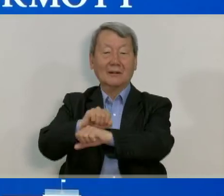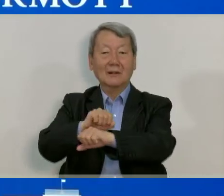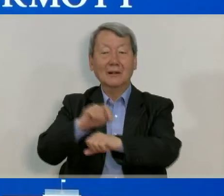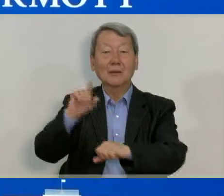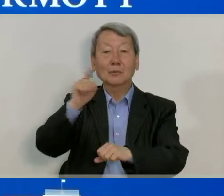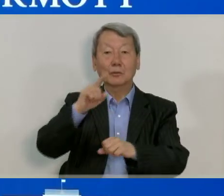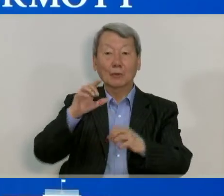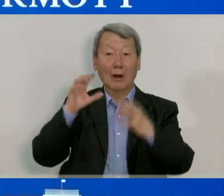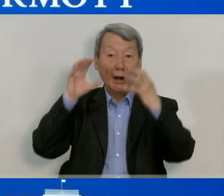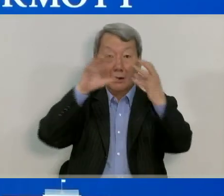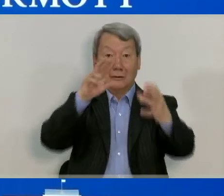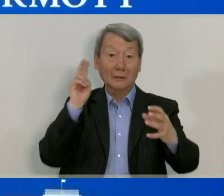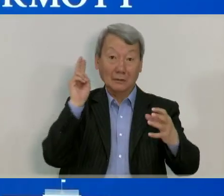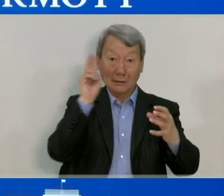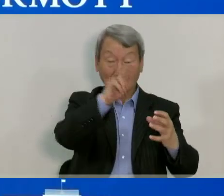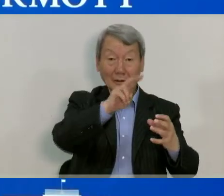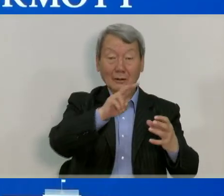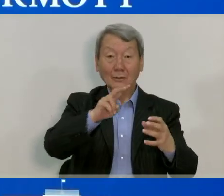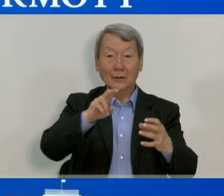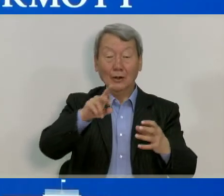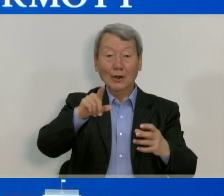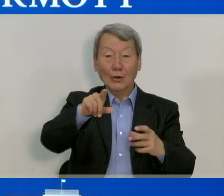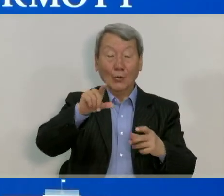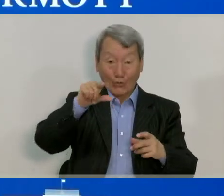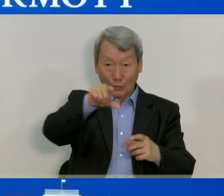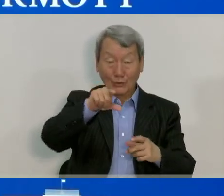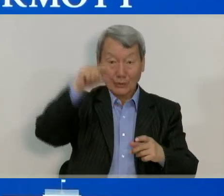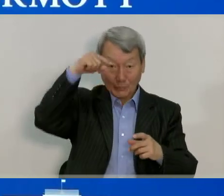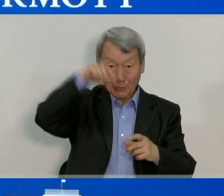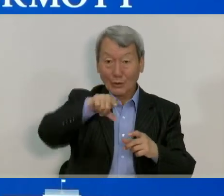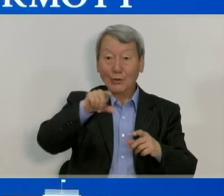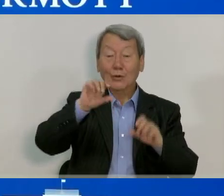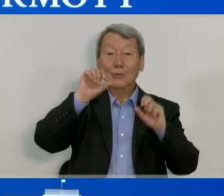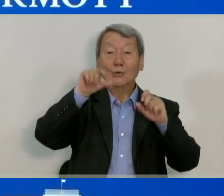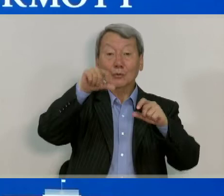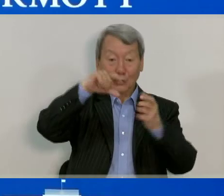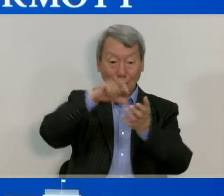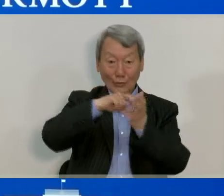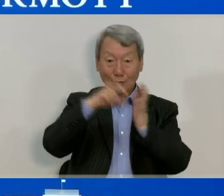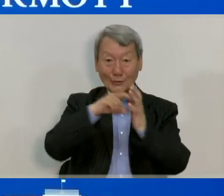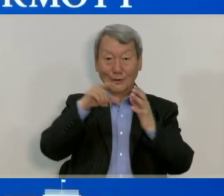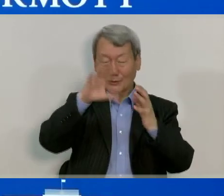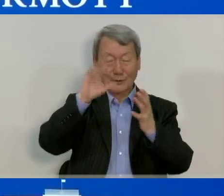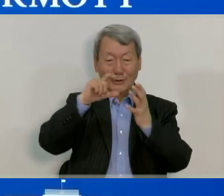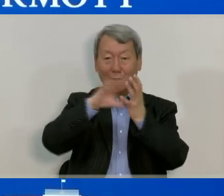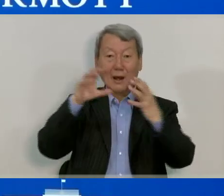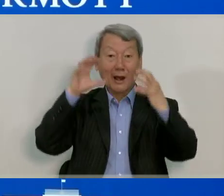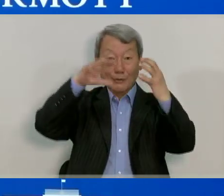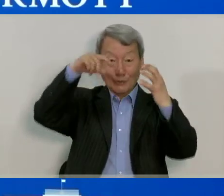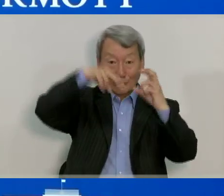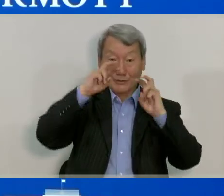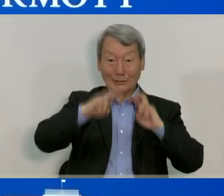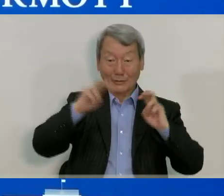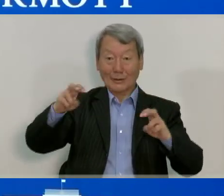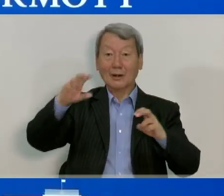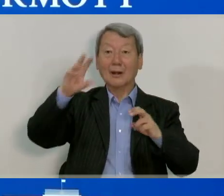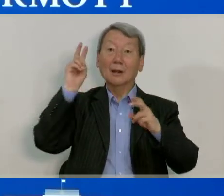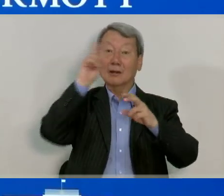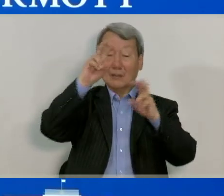что общественный транспорт сам по себе – это ограниченное пространство, это большие контакты